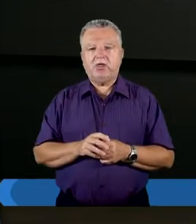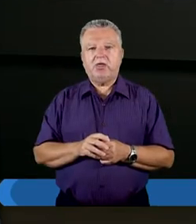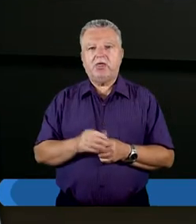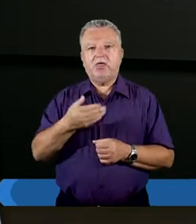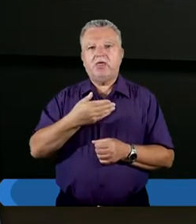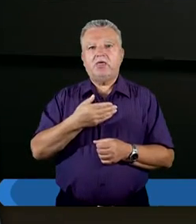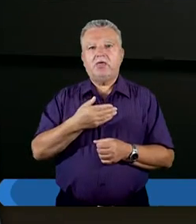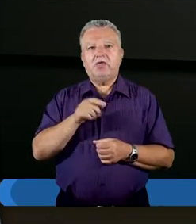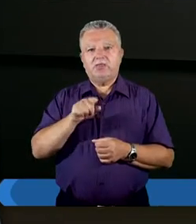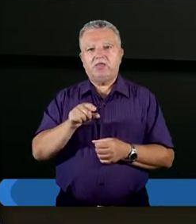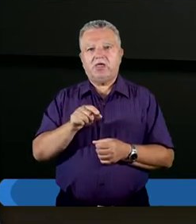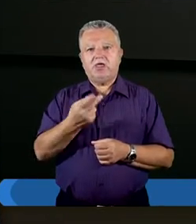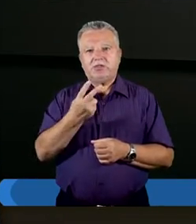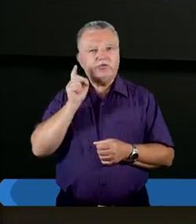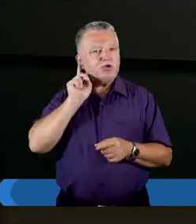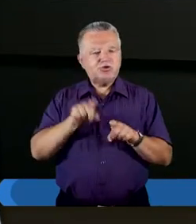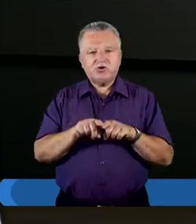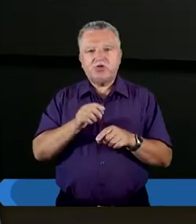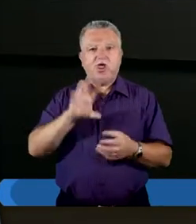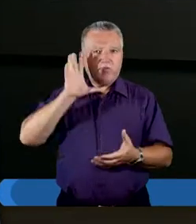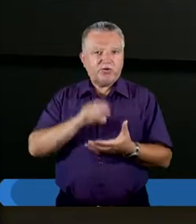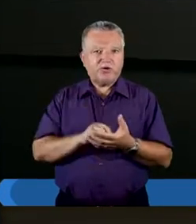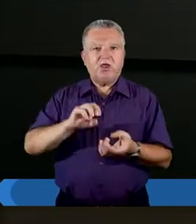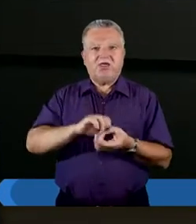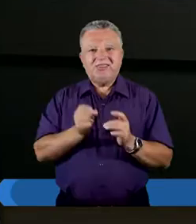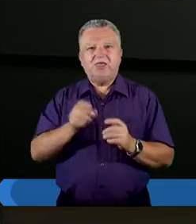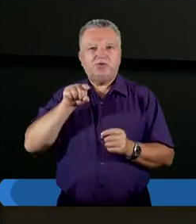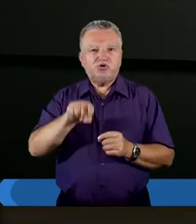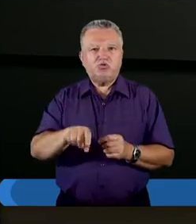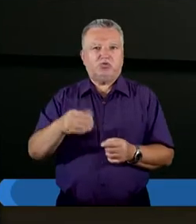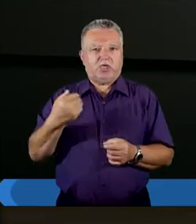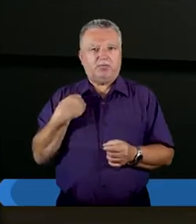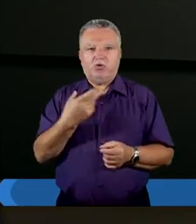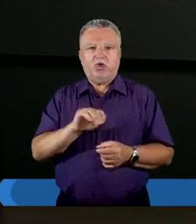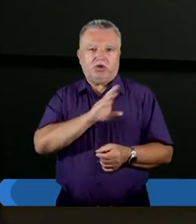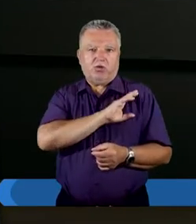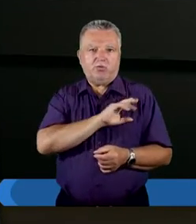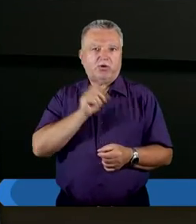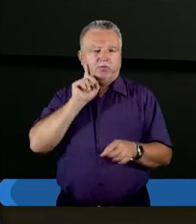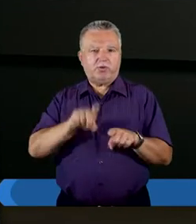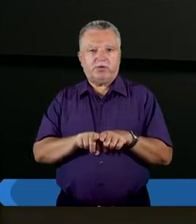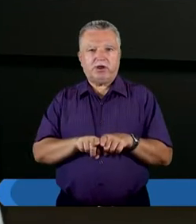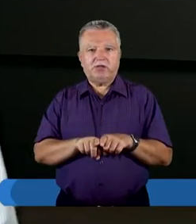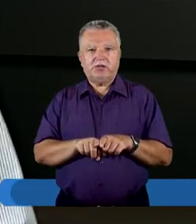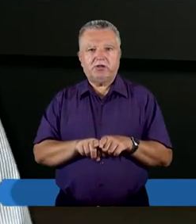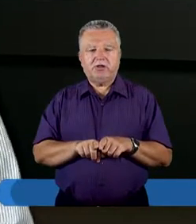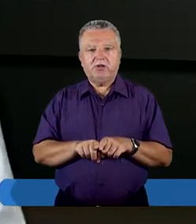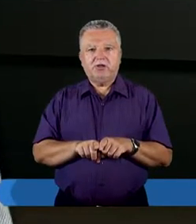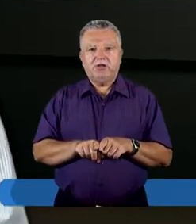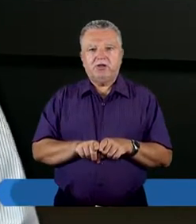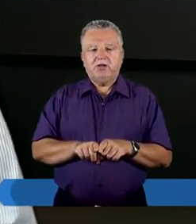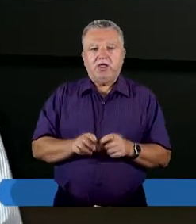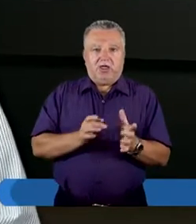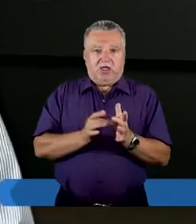później Maria, powtarza, mówi: gdybyś tu był, nie umarłby brat mój. Czyli istnieje takie poczucie nawet, wiecie, prawdy, no Jezus,